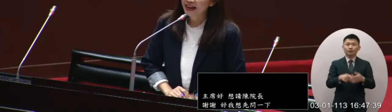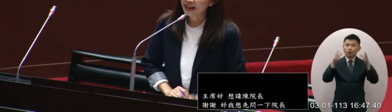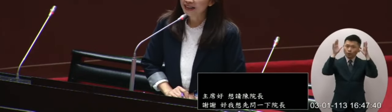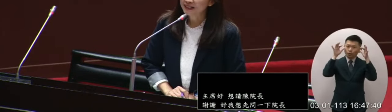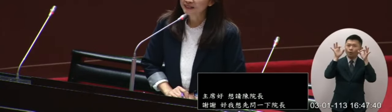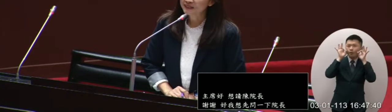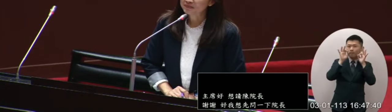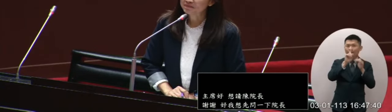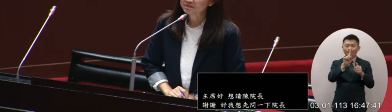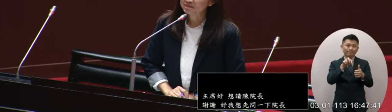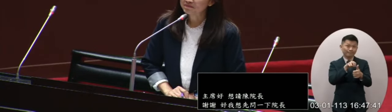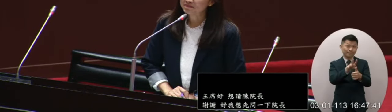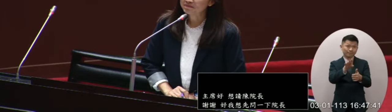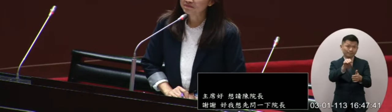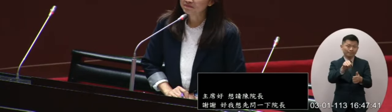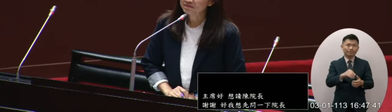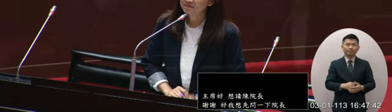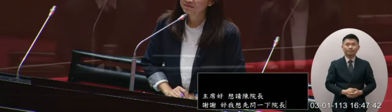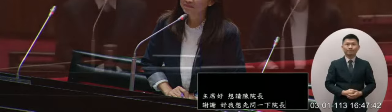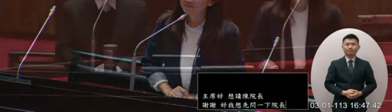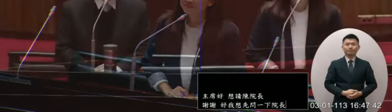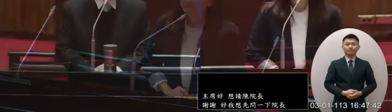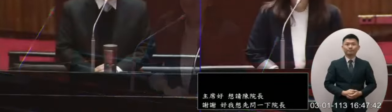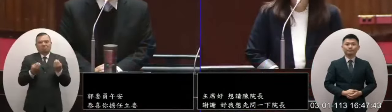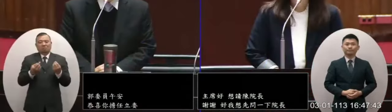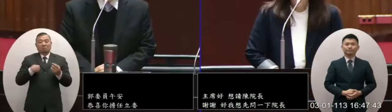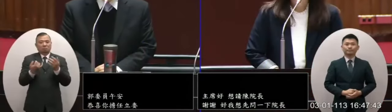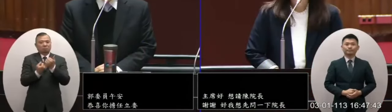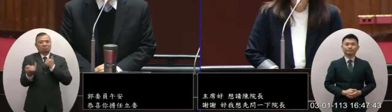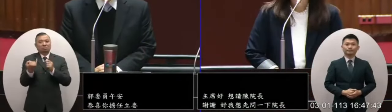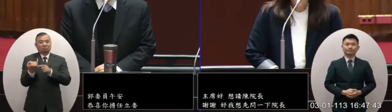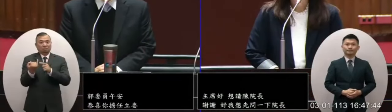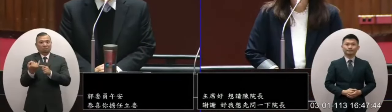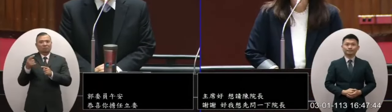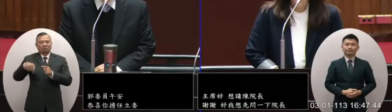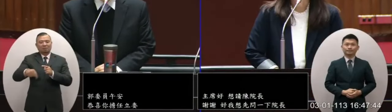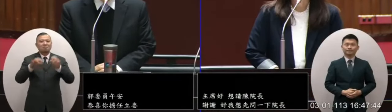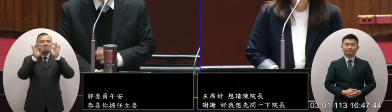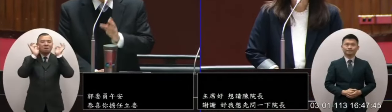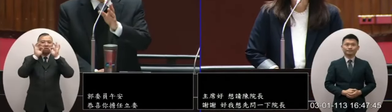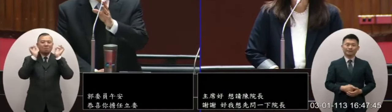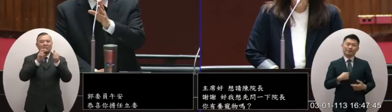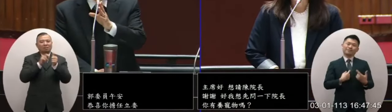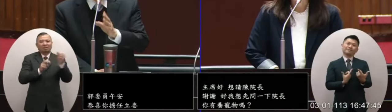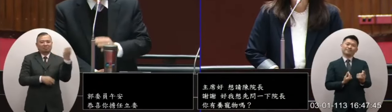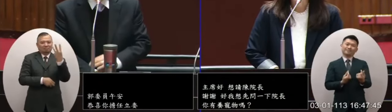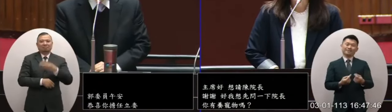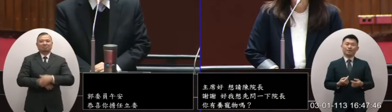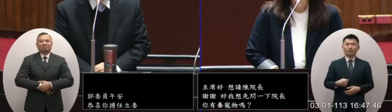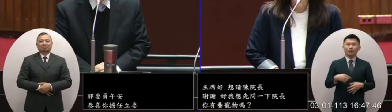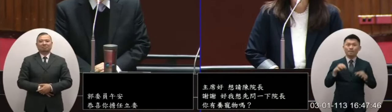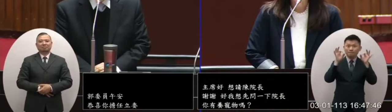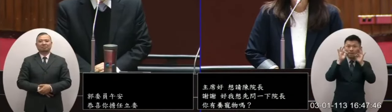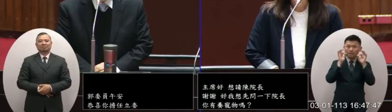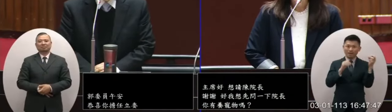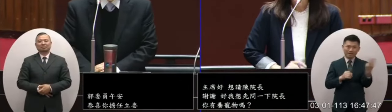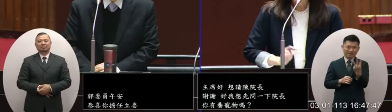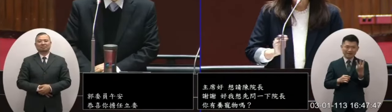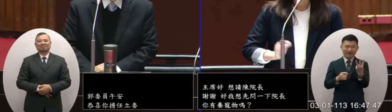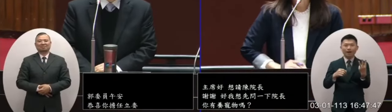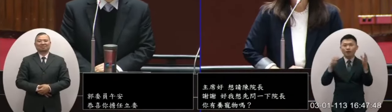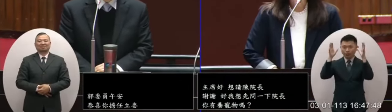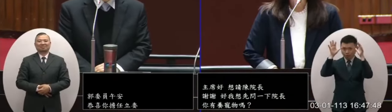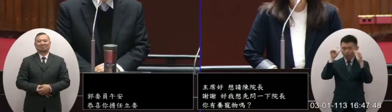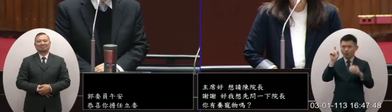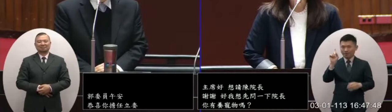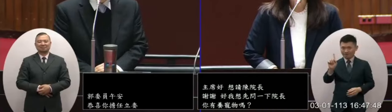吗？ 我没有，我女儿家养了三只猫。 跟我一样，我是三只猫一只狗。那再